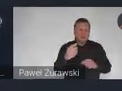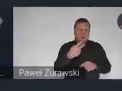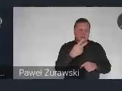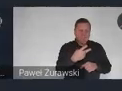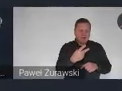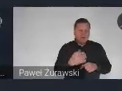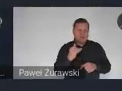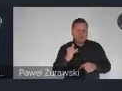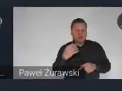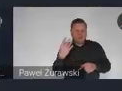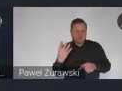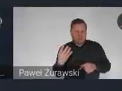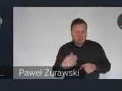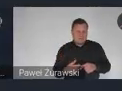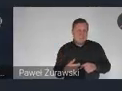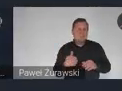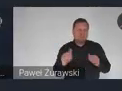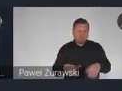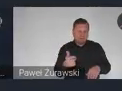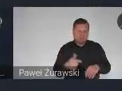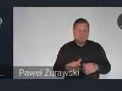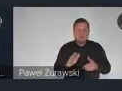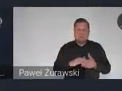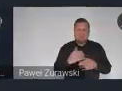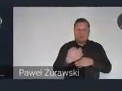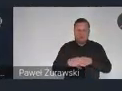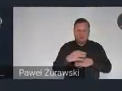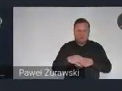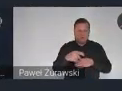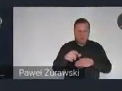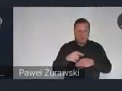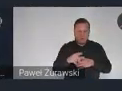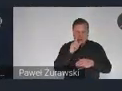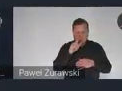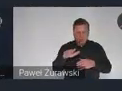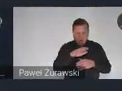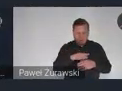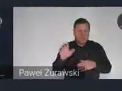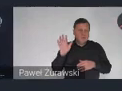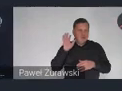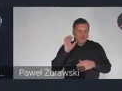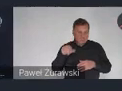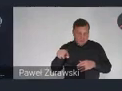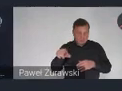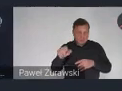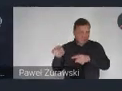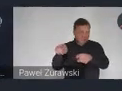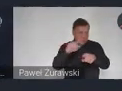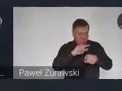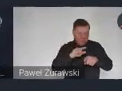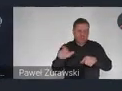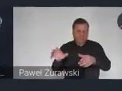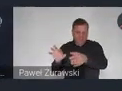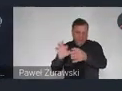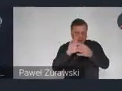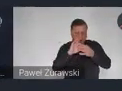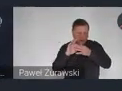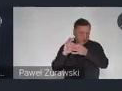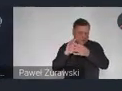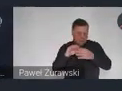czyli istniejące Uniwersytet Ludowy może tworzyć sieć i realizować